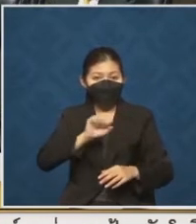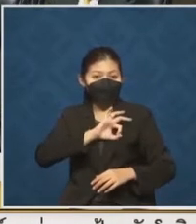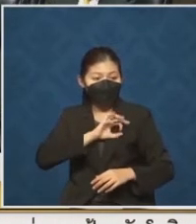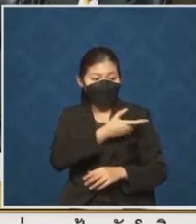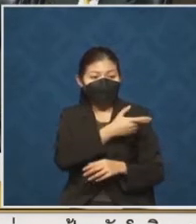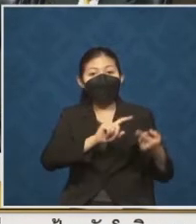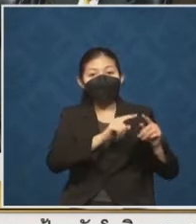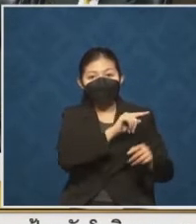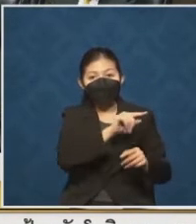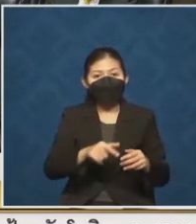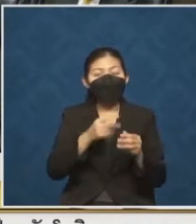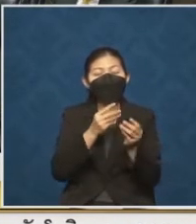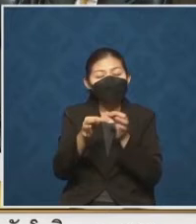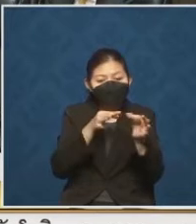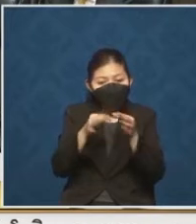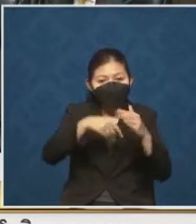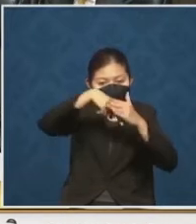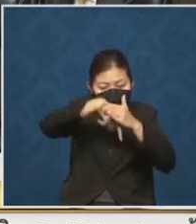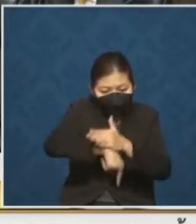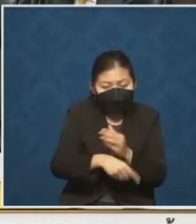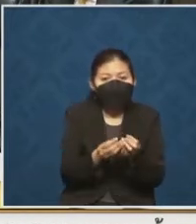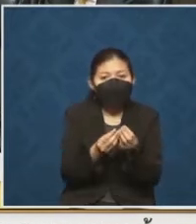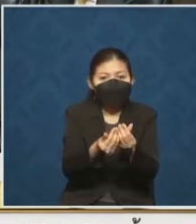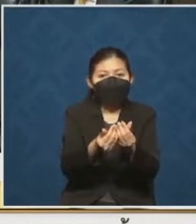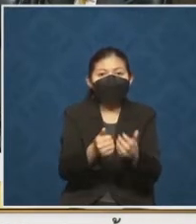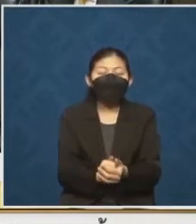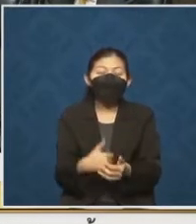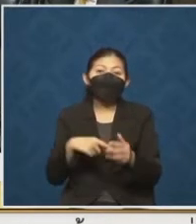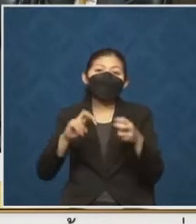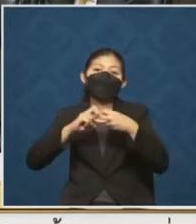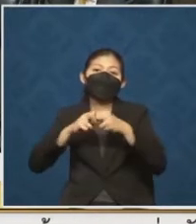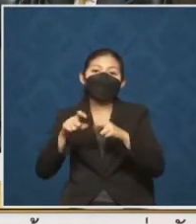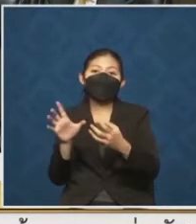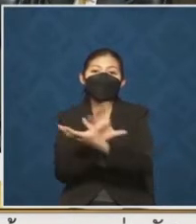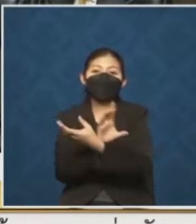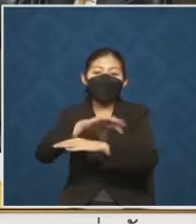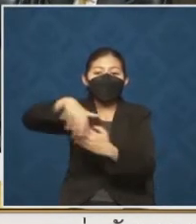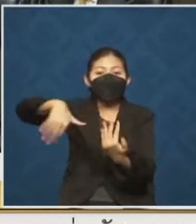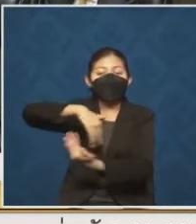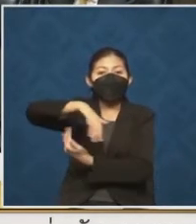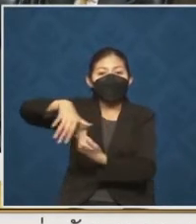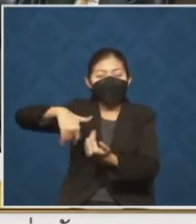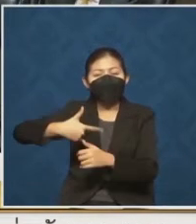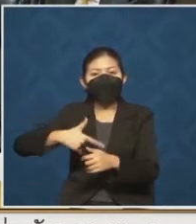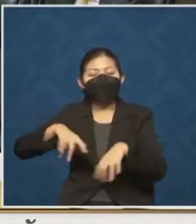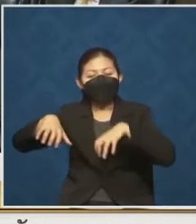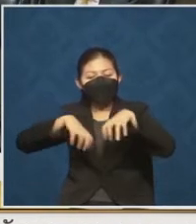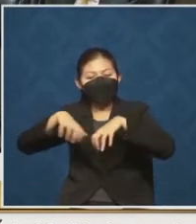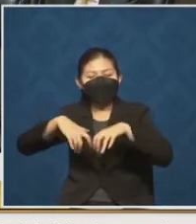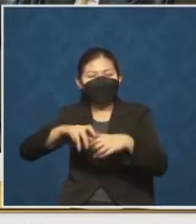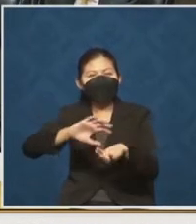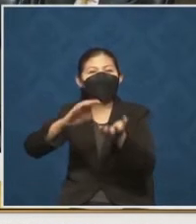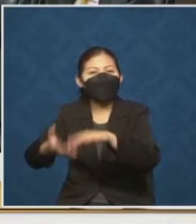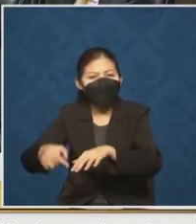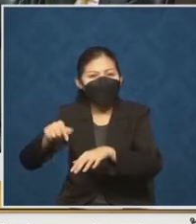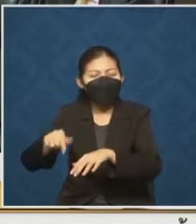แก้ปัญหาสังคมมีมากมายทำด้านครับซึ่งผมจะเปิดประเด็นหนึ่งเปิดข้อที่จริงเปิดปัญหาใช่มาทานทราบแล้วเพื่อสมาชิกจะลง